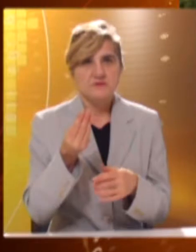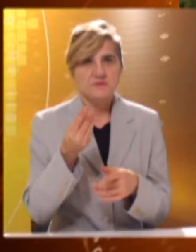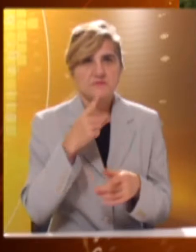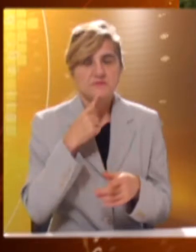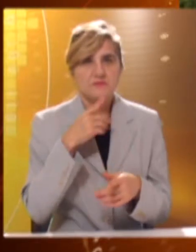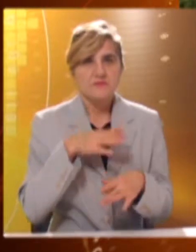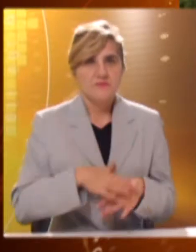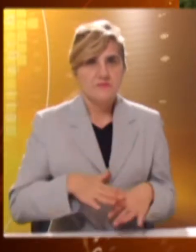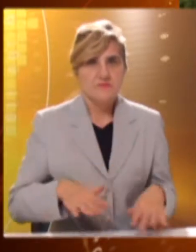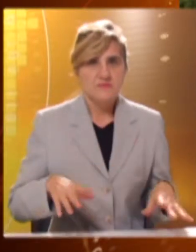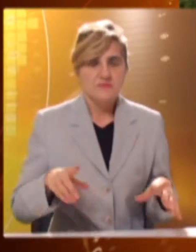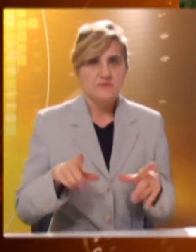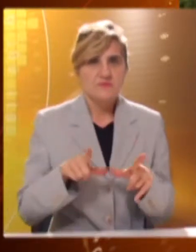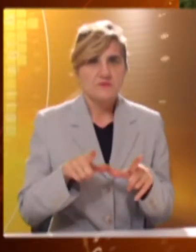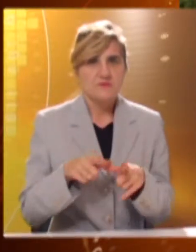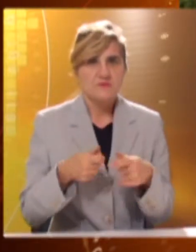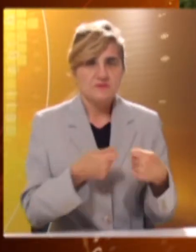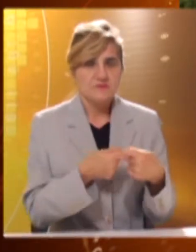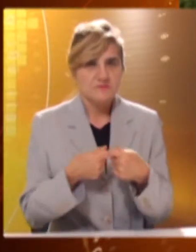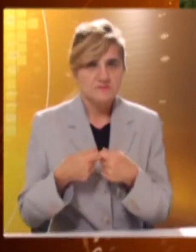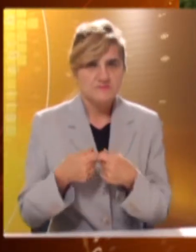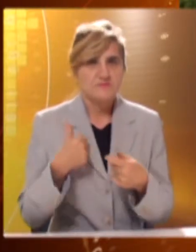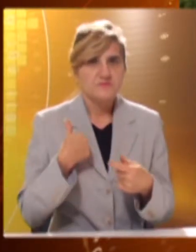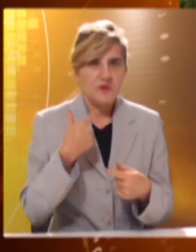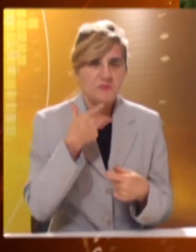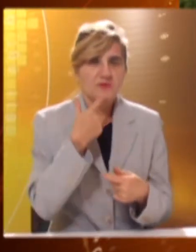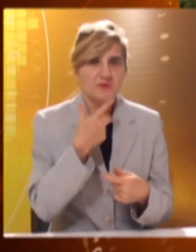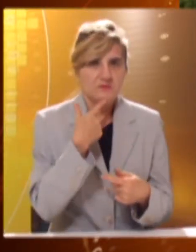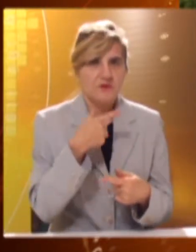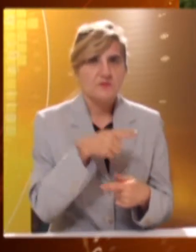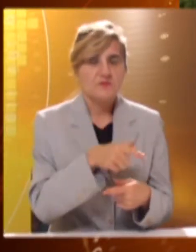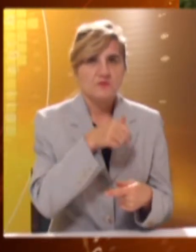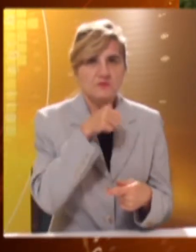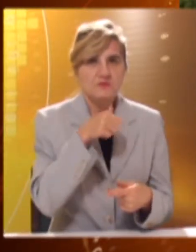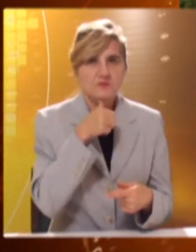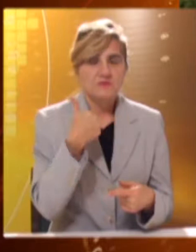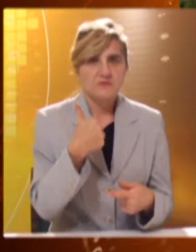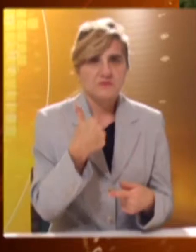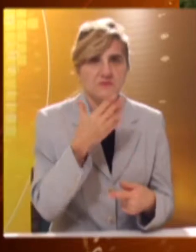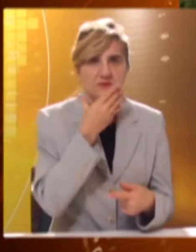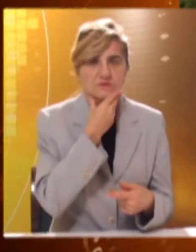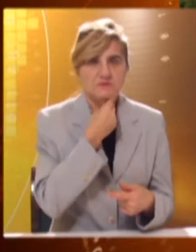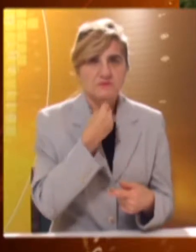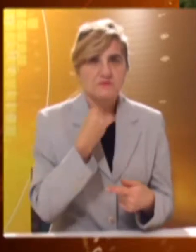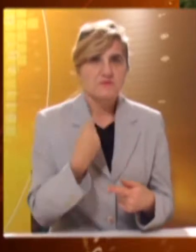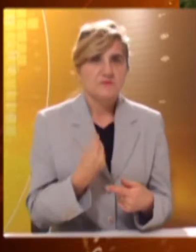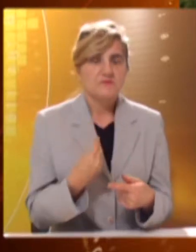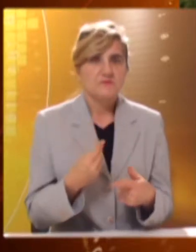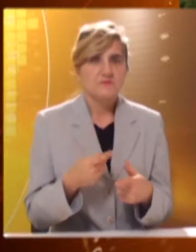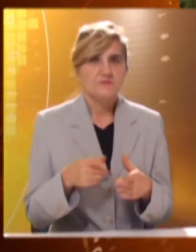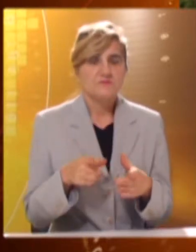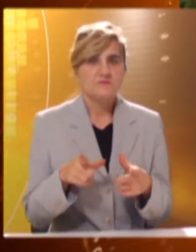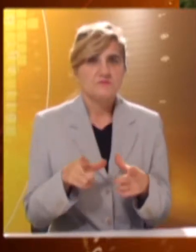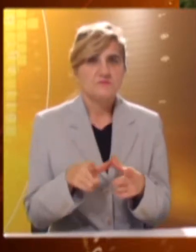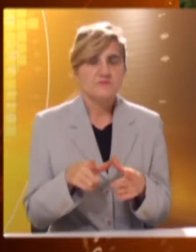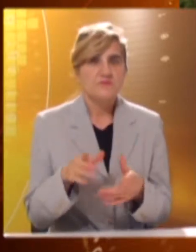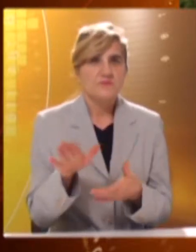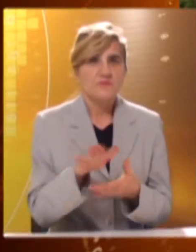Srpskog kulturnog centra Sveti Sava, ja bih rekao da je to bio pre svega vizionarski